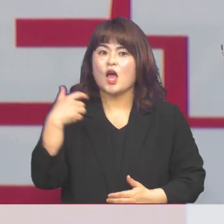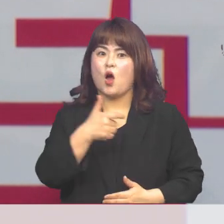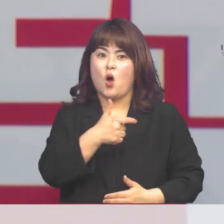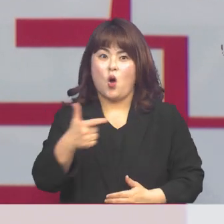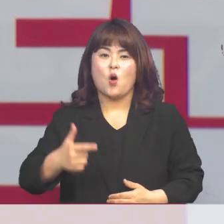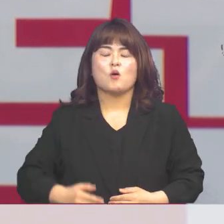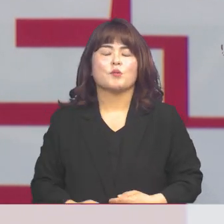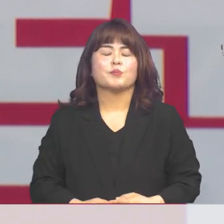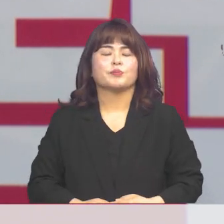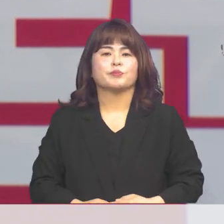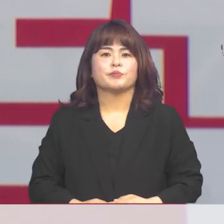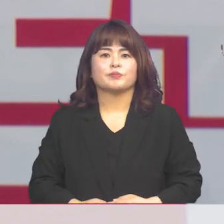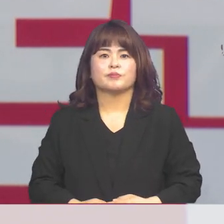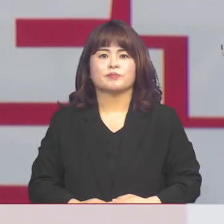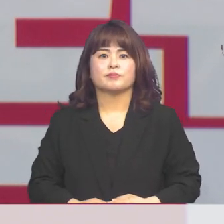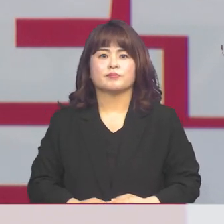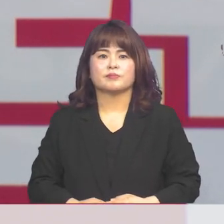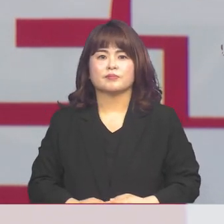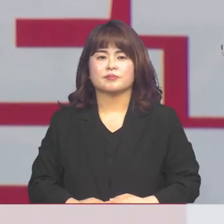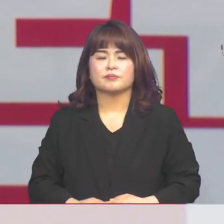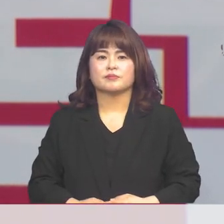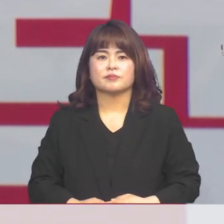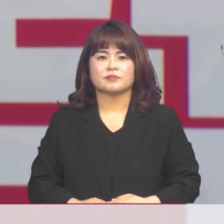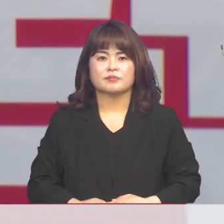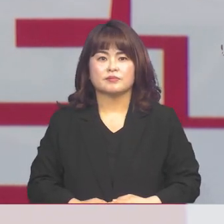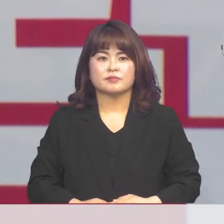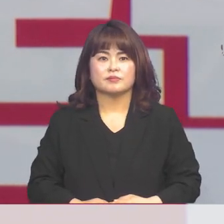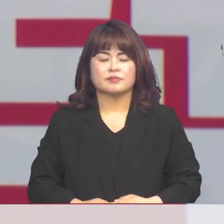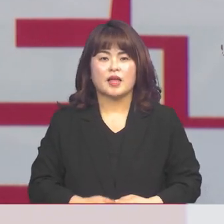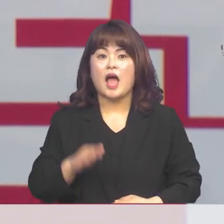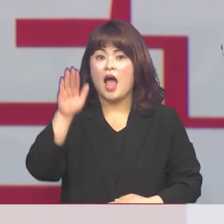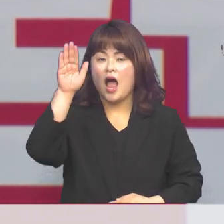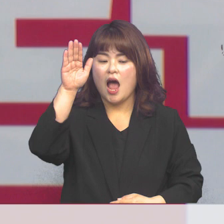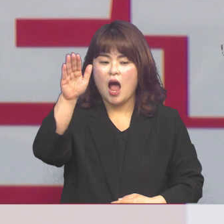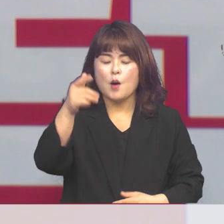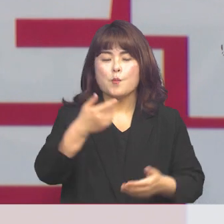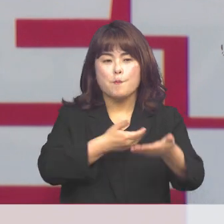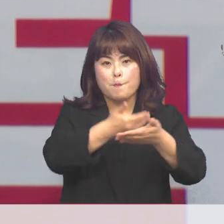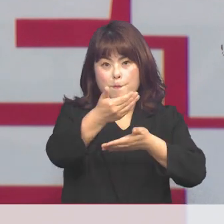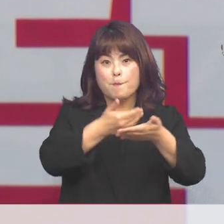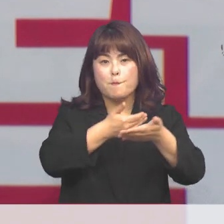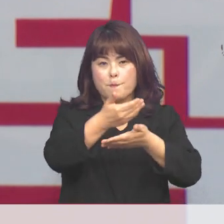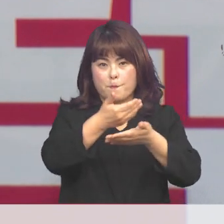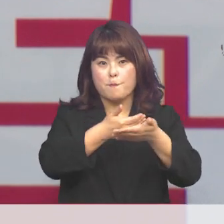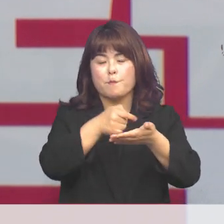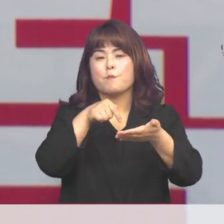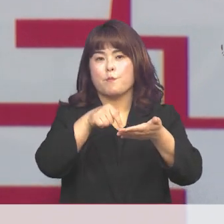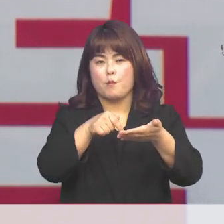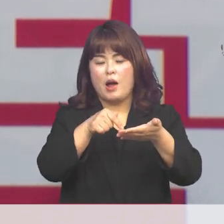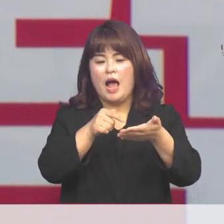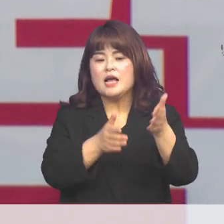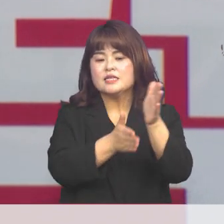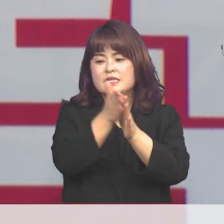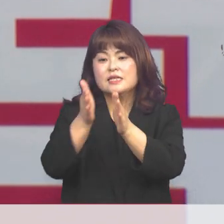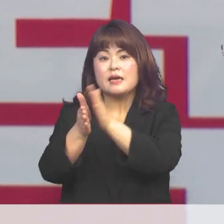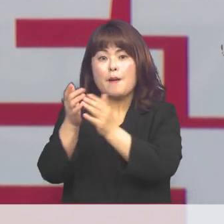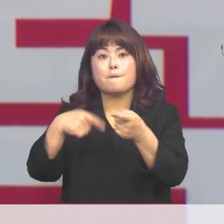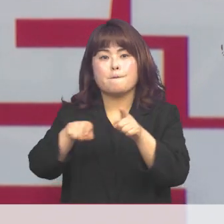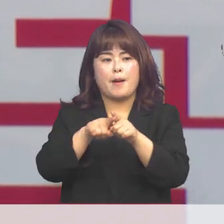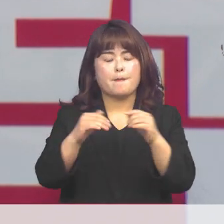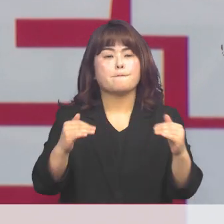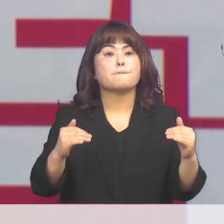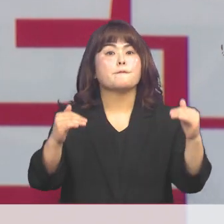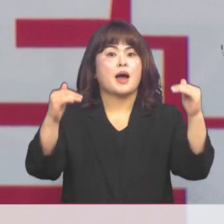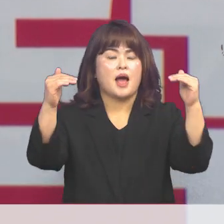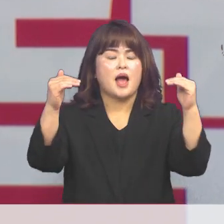사명을 띠고 있는 도시라고 생각을 합니다. 그래서 앞으로 서로 교류하면서 두 도시의